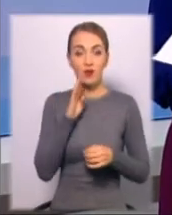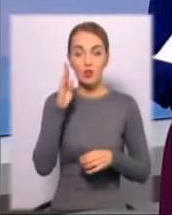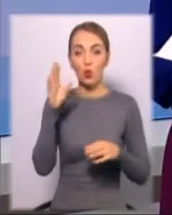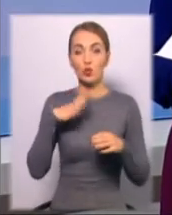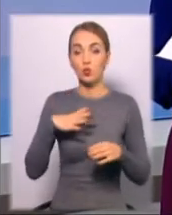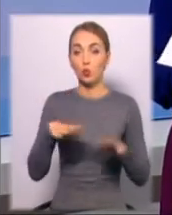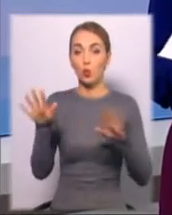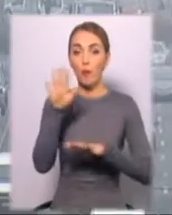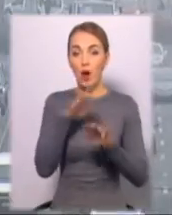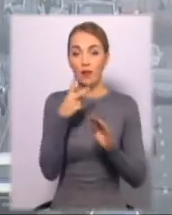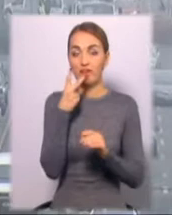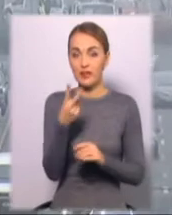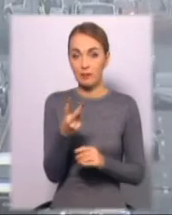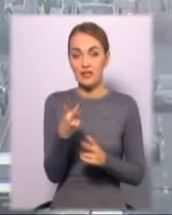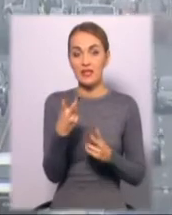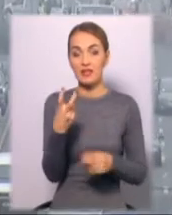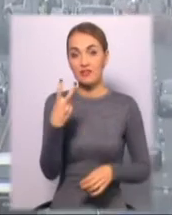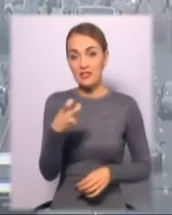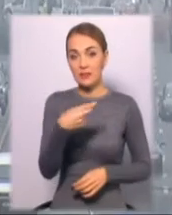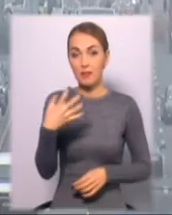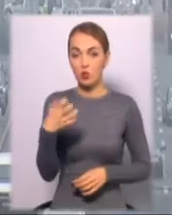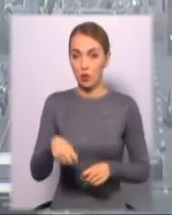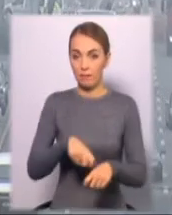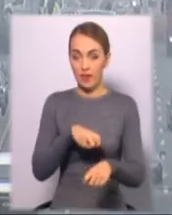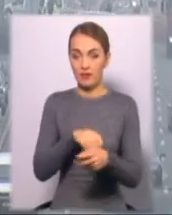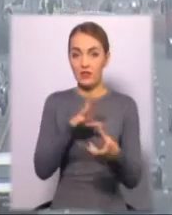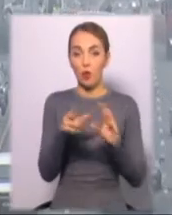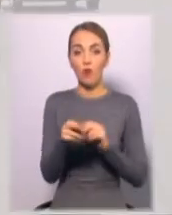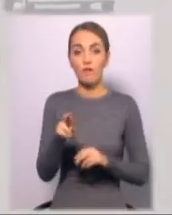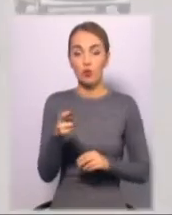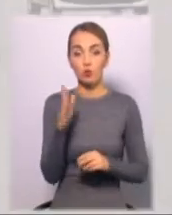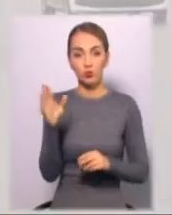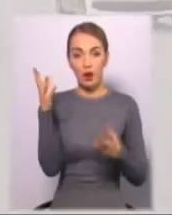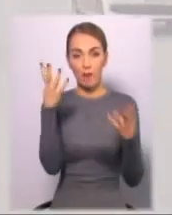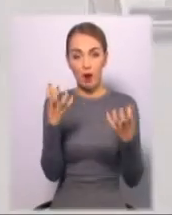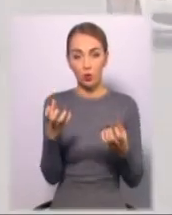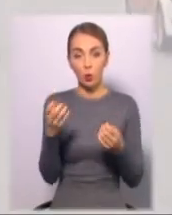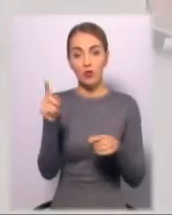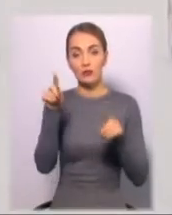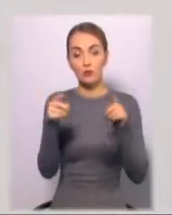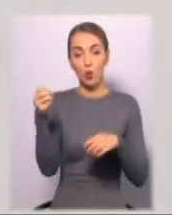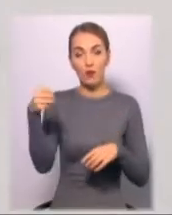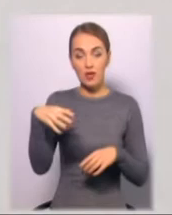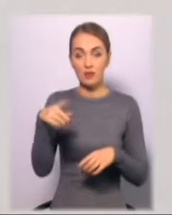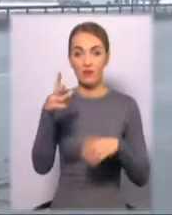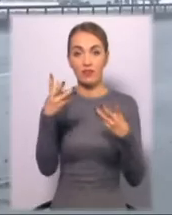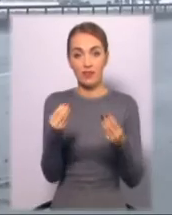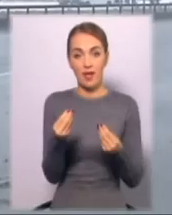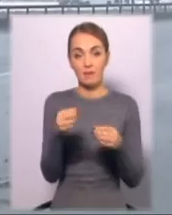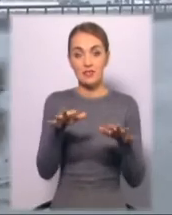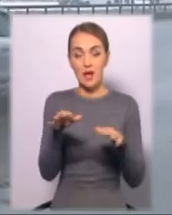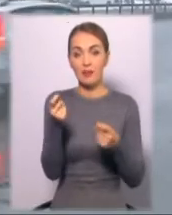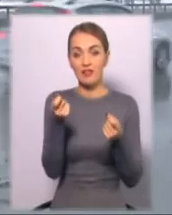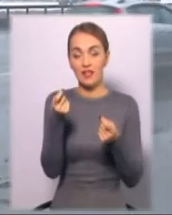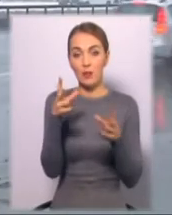туман, видимість становитиме 200-500 метрів. Загалом у п'ятницю буде хмарно з проясненнями, в день місцями невеликий мокрий сніг,